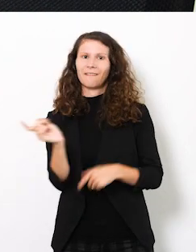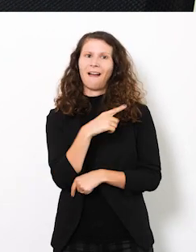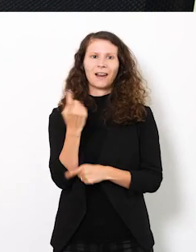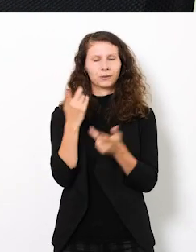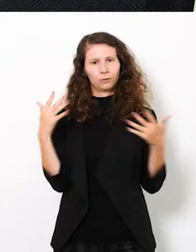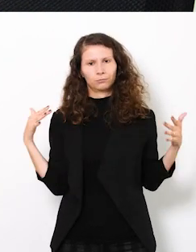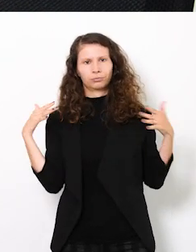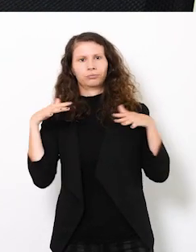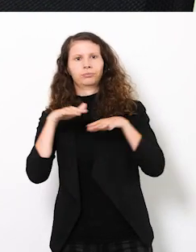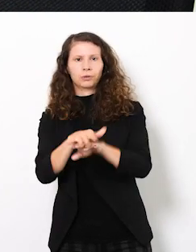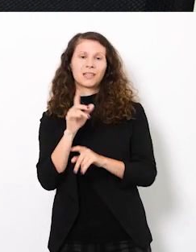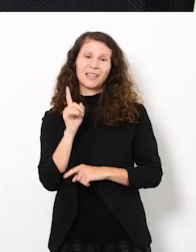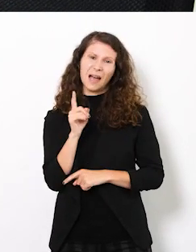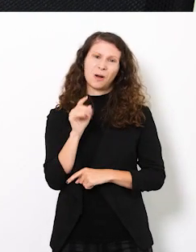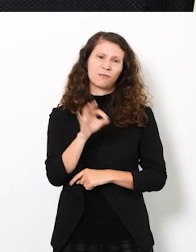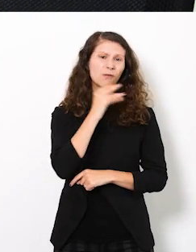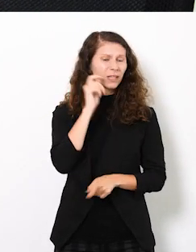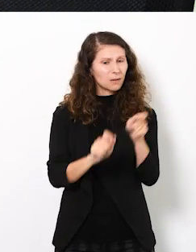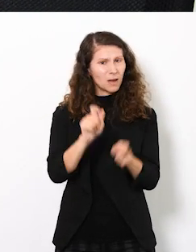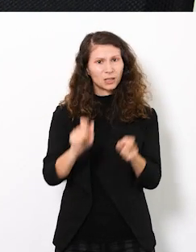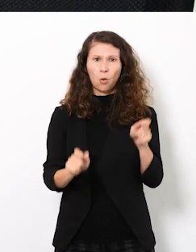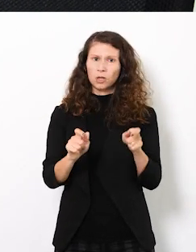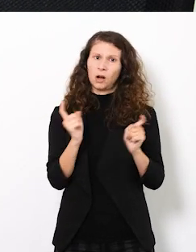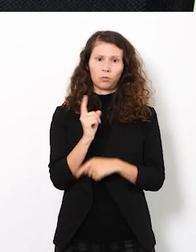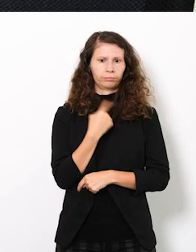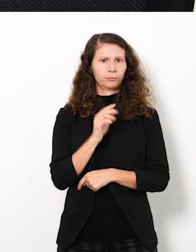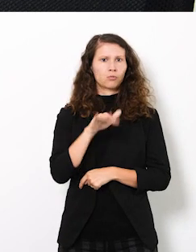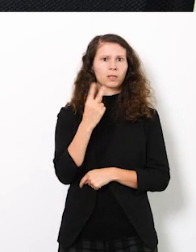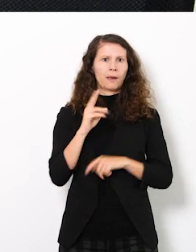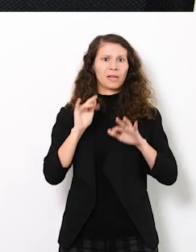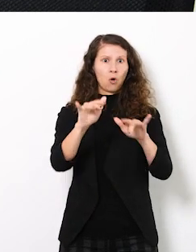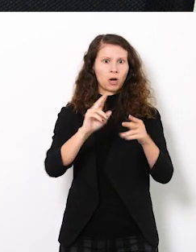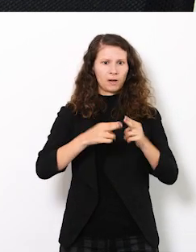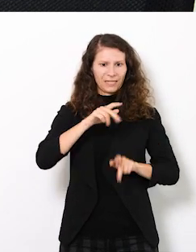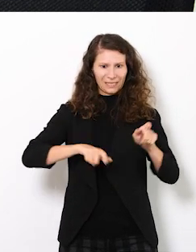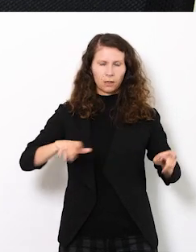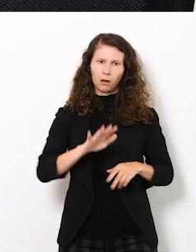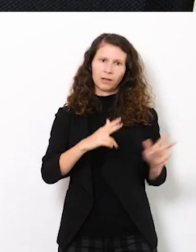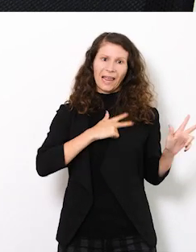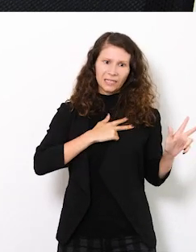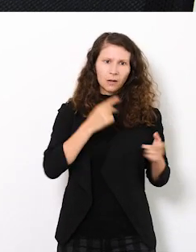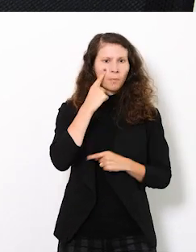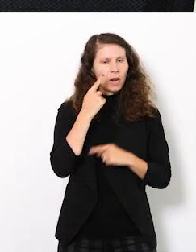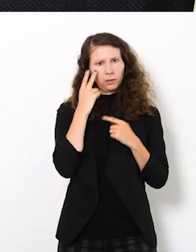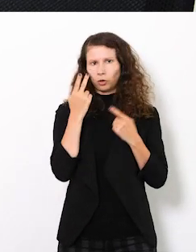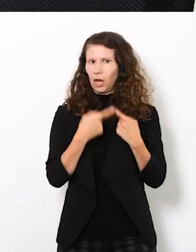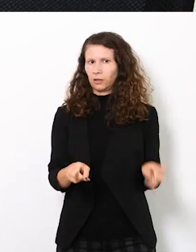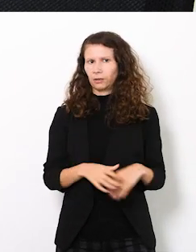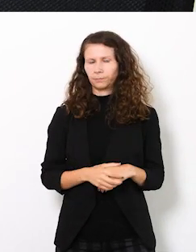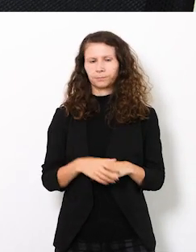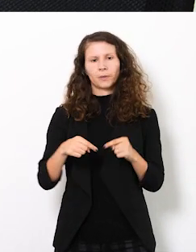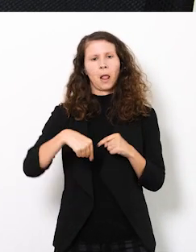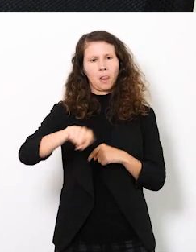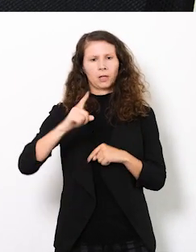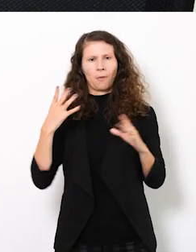sollten, aber die Realität für viele, auch unserer über 2 Millionen Mitglieder, schaut natürlich derzeit leider ganz anders aus. Kommen wir gleich nochmal